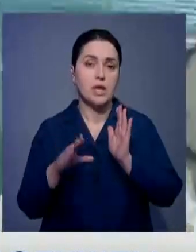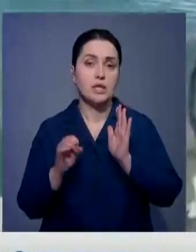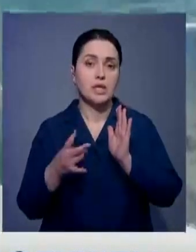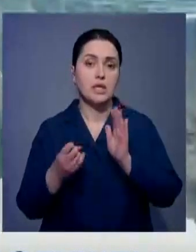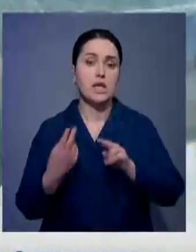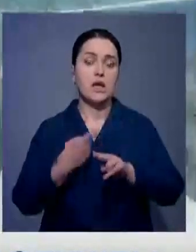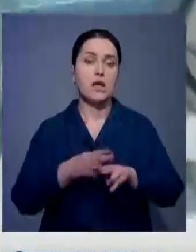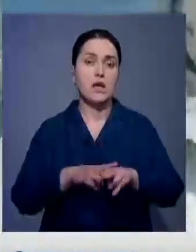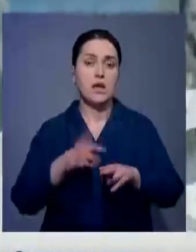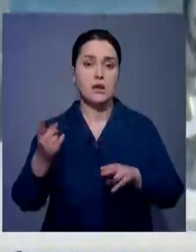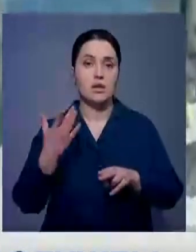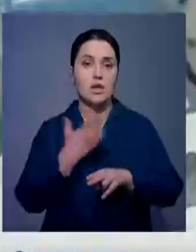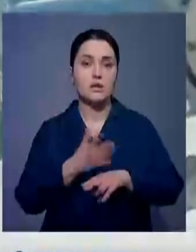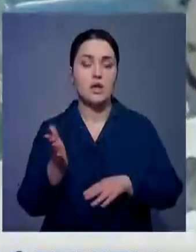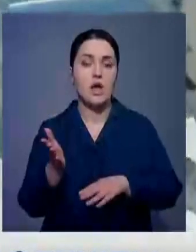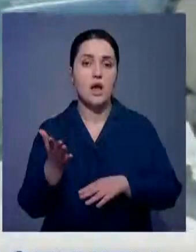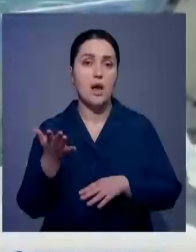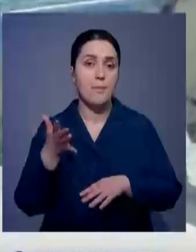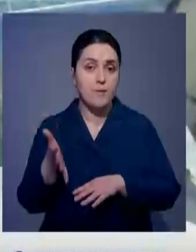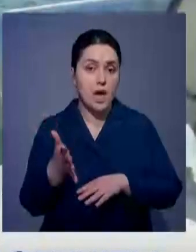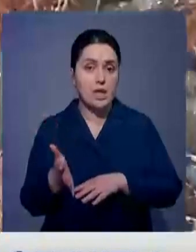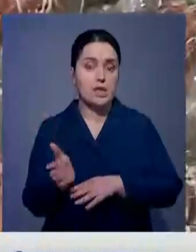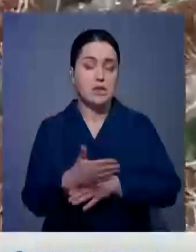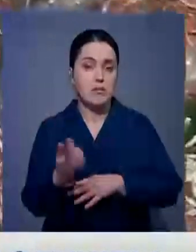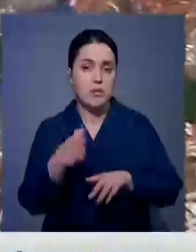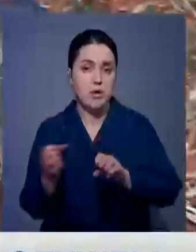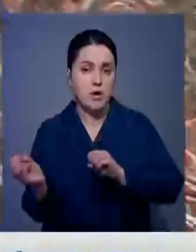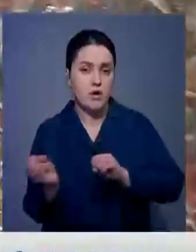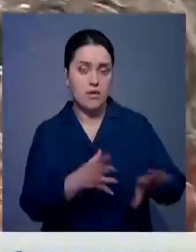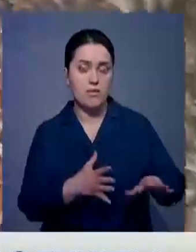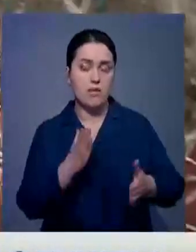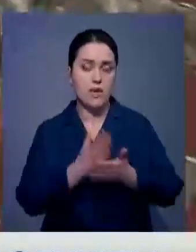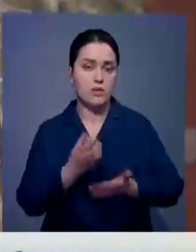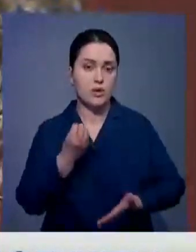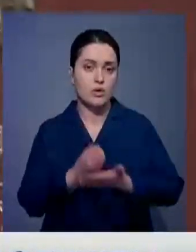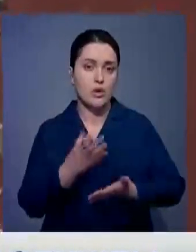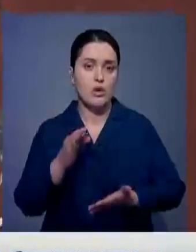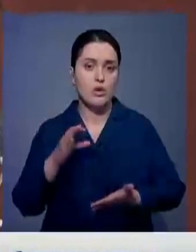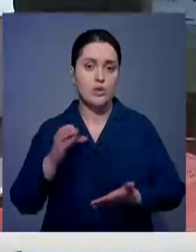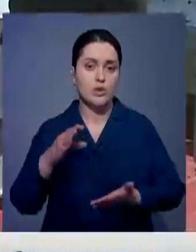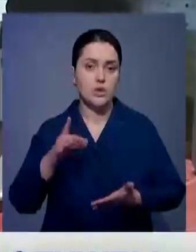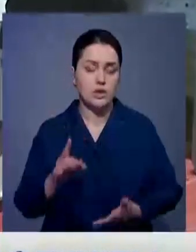среду обитания выпущены 5 тысяч рыб осетровых и 3,5 тысячи рыб чистяковых пород. Тамара